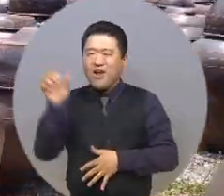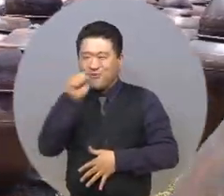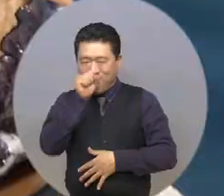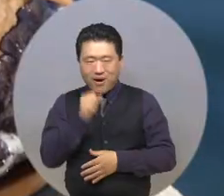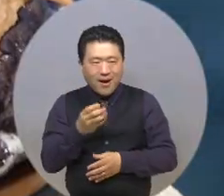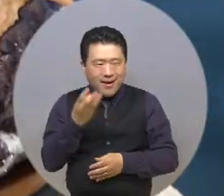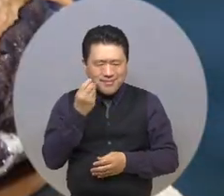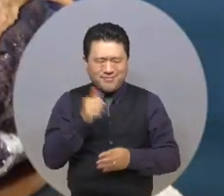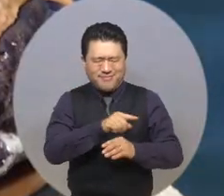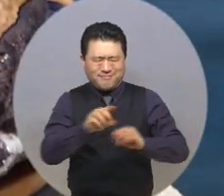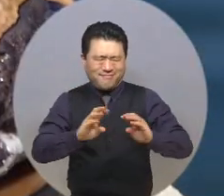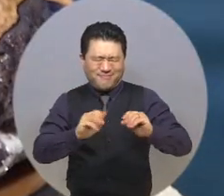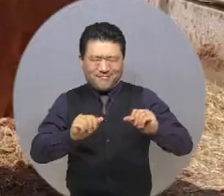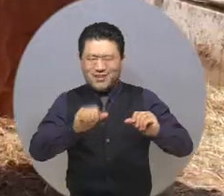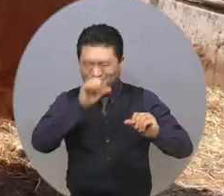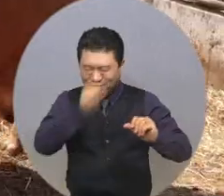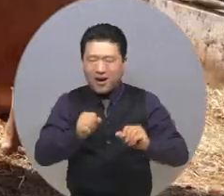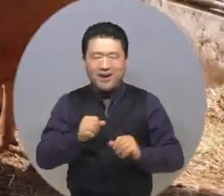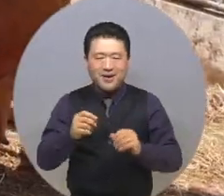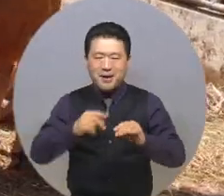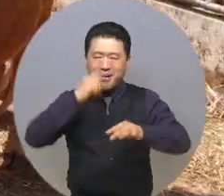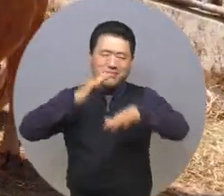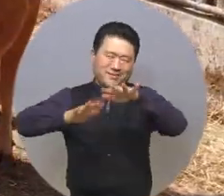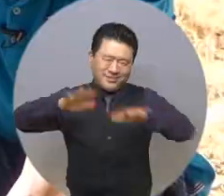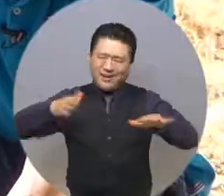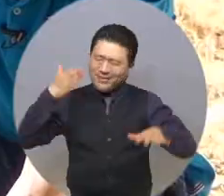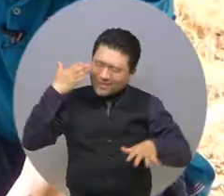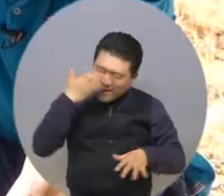기름진 토양, 네. 또 청정 바다, 그리고